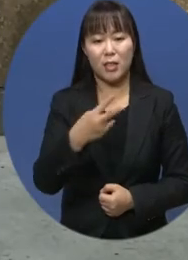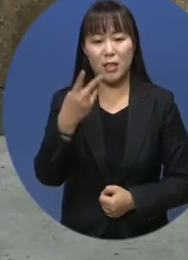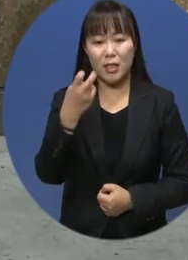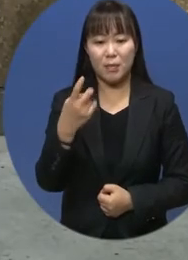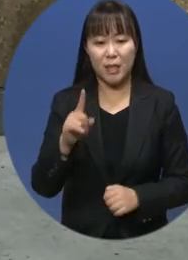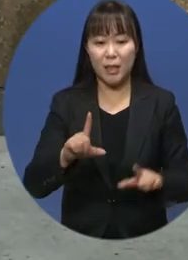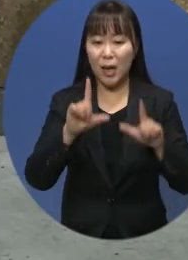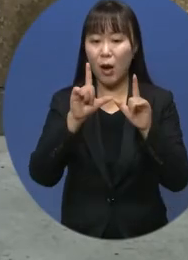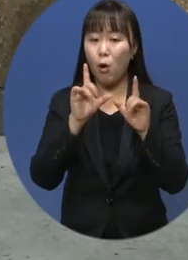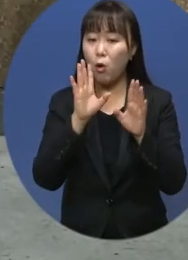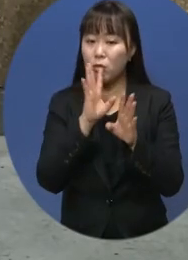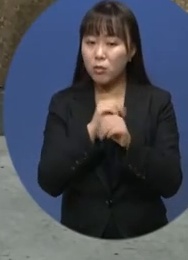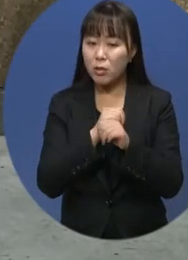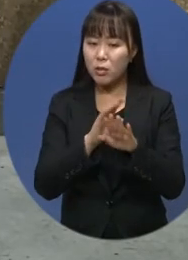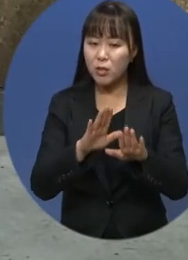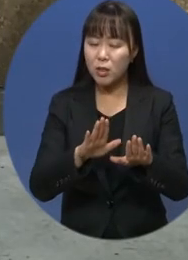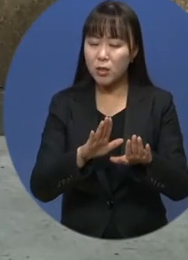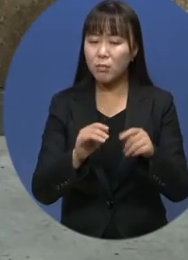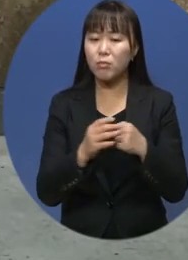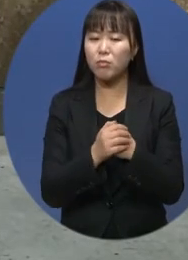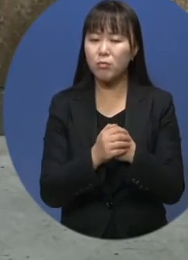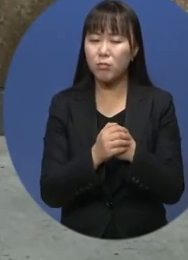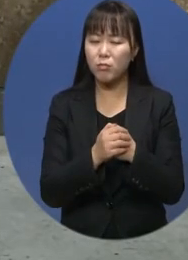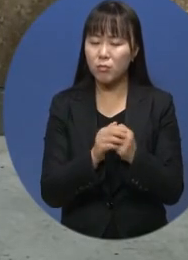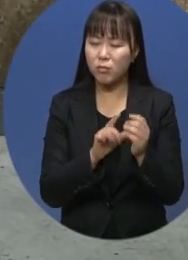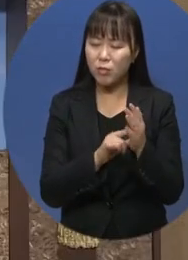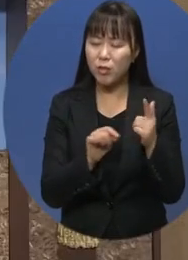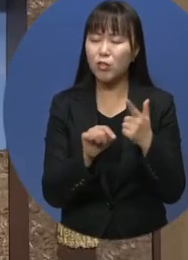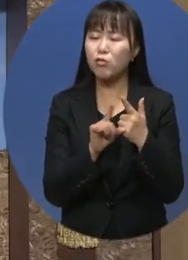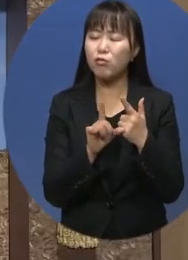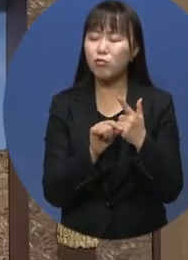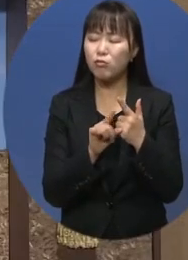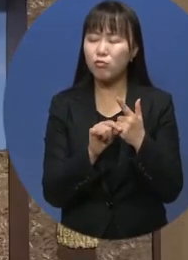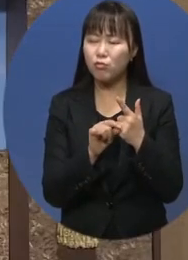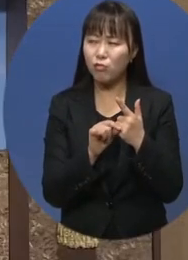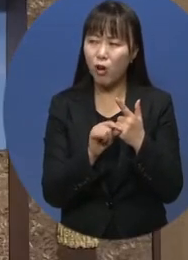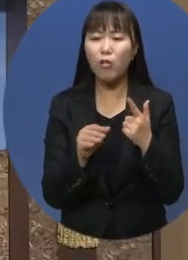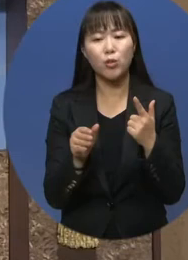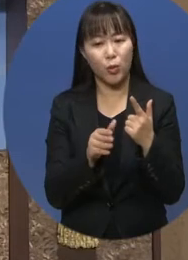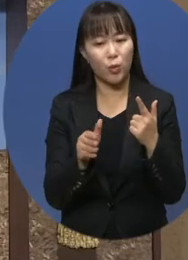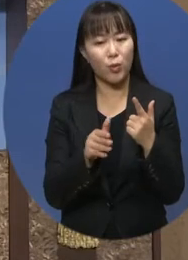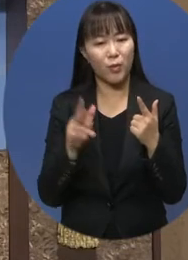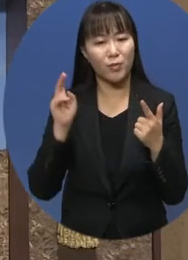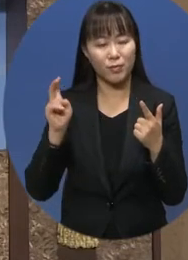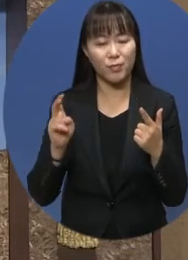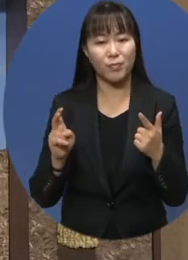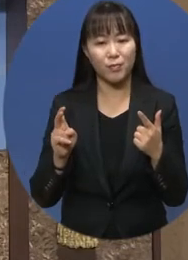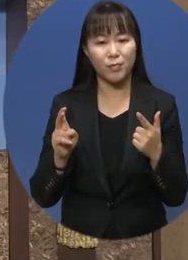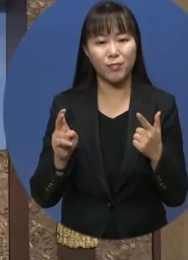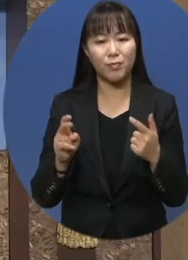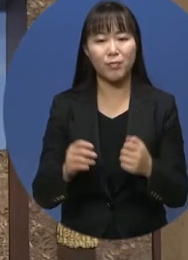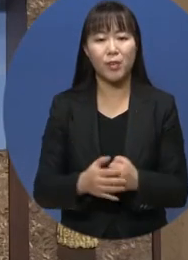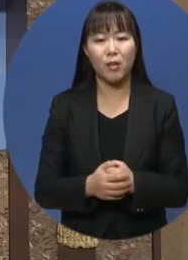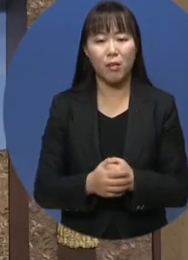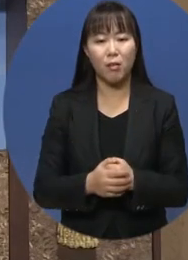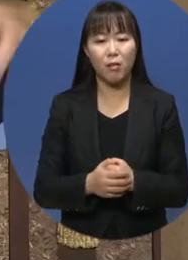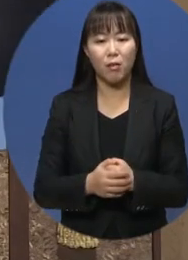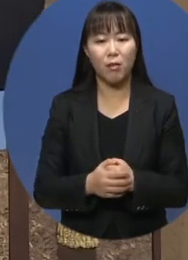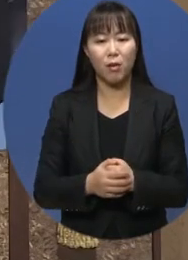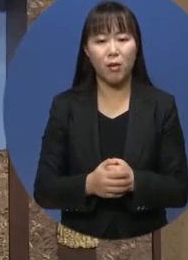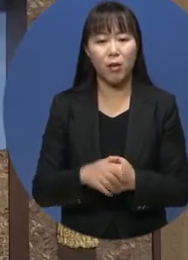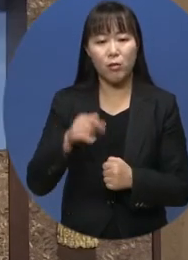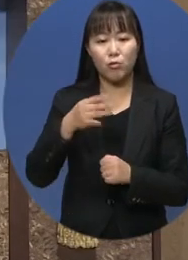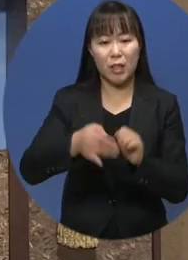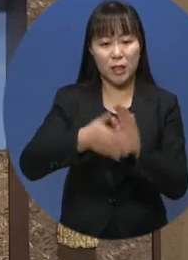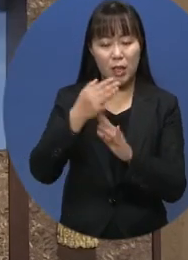언제쯤 언어 지금 하반 아 점점 반지가 어허 한난 you're 링가 예요 때쯤 오픈으로 그러면 9